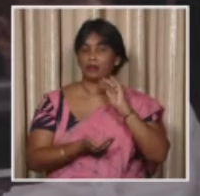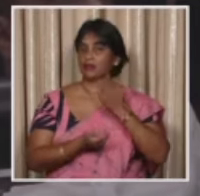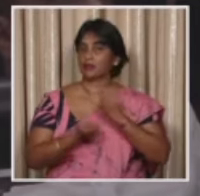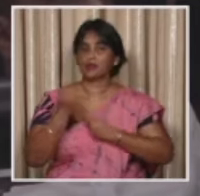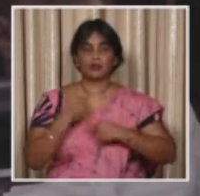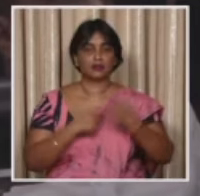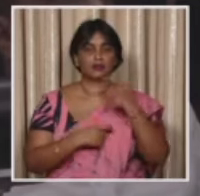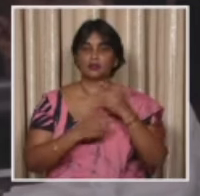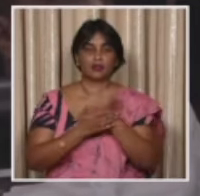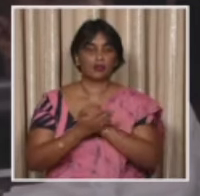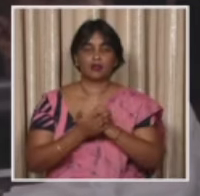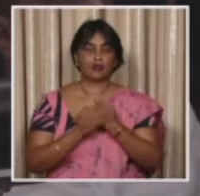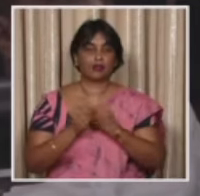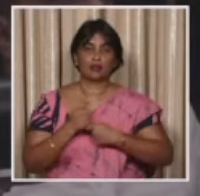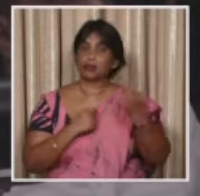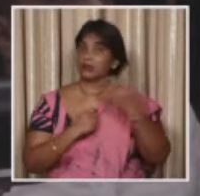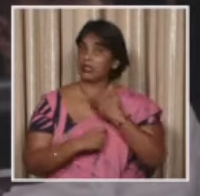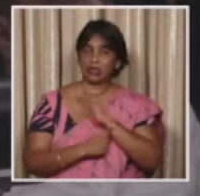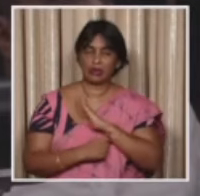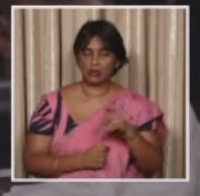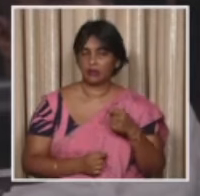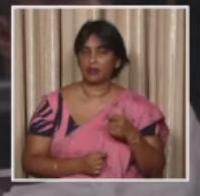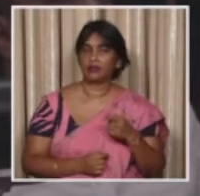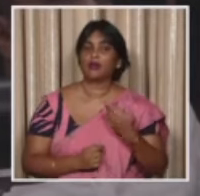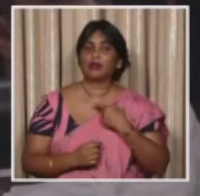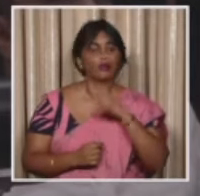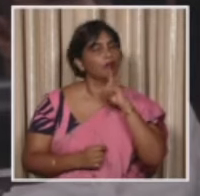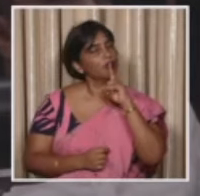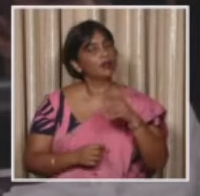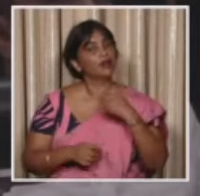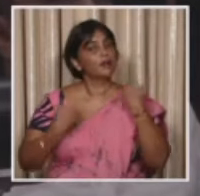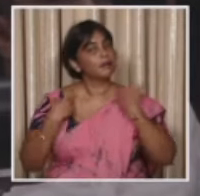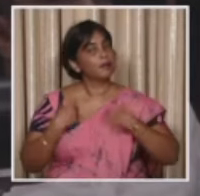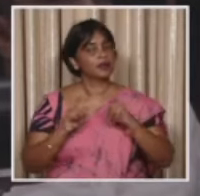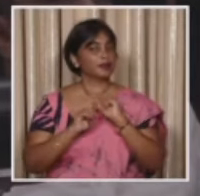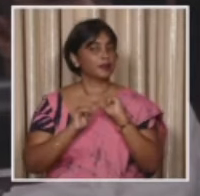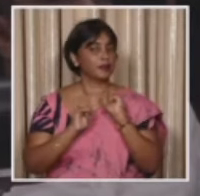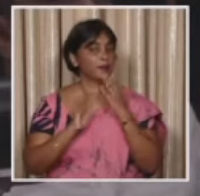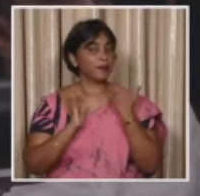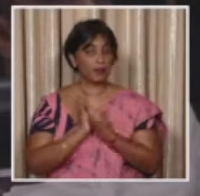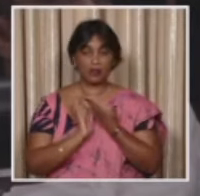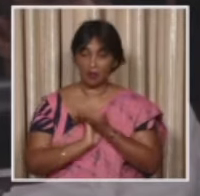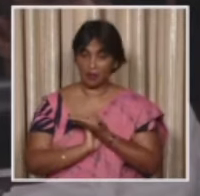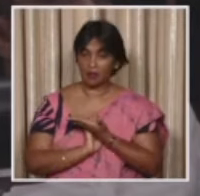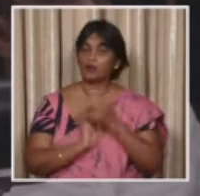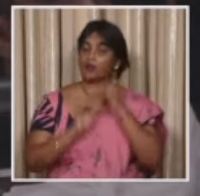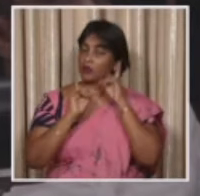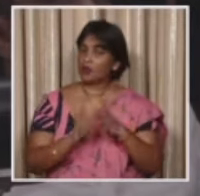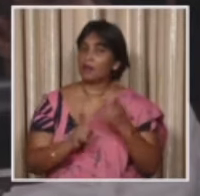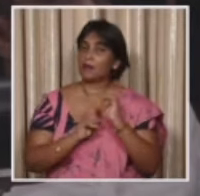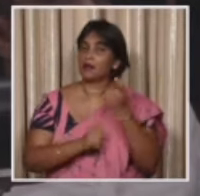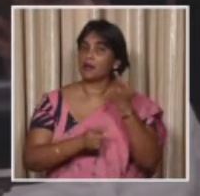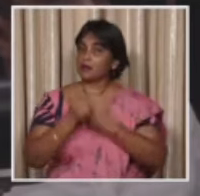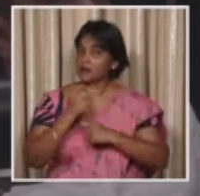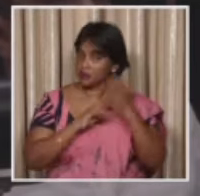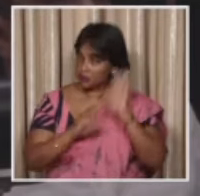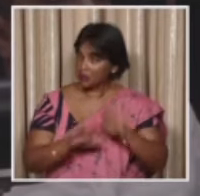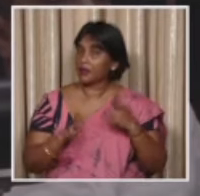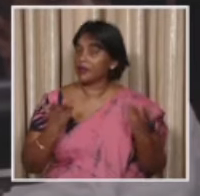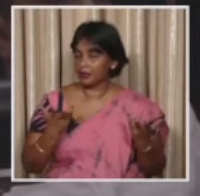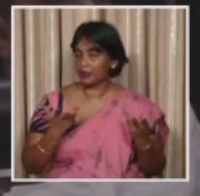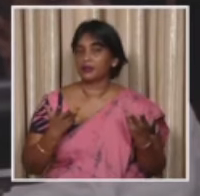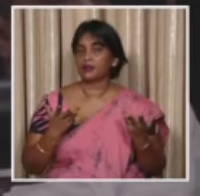මේ අනුකූල වැඩසටහන ක්‍රියාත්මක කරන්නේ නැහැ කියලා. අපි අහනවා රාජපක්ෂ ප්‍රතිපත්තිය තියෙනවද, මේවා පෞද්ගලික අංශයට දෙනවද නැද්ද කියන